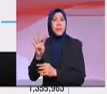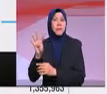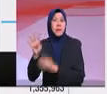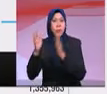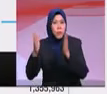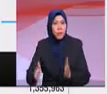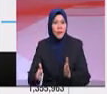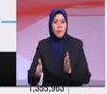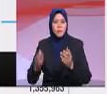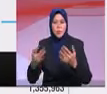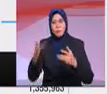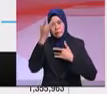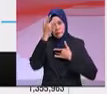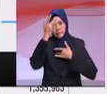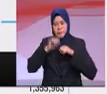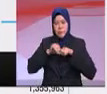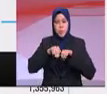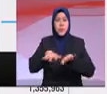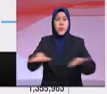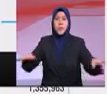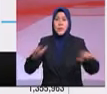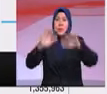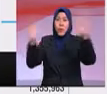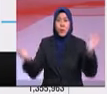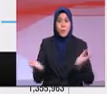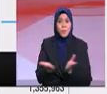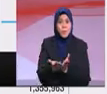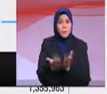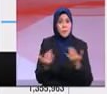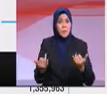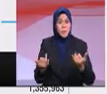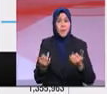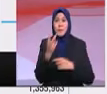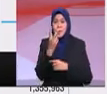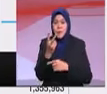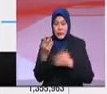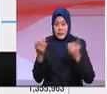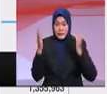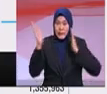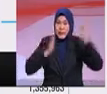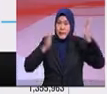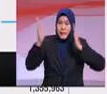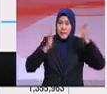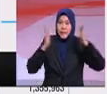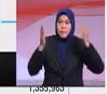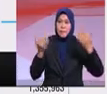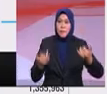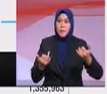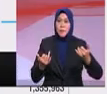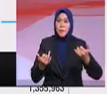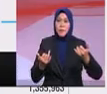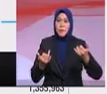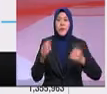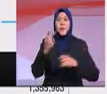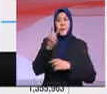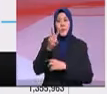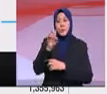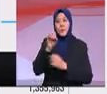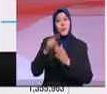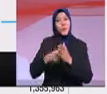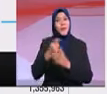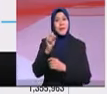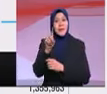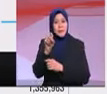620,744 orang telah dijangkiti seluruh dunia. Dan ini kalau kita lihat di negara kita, setakat 20